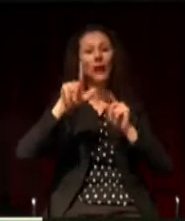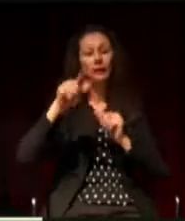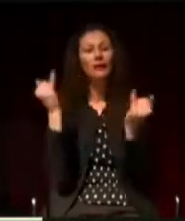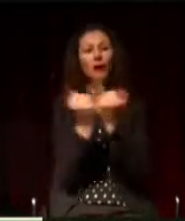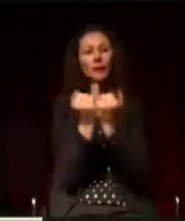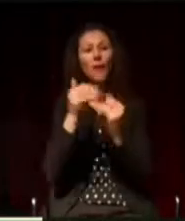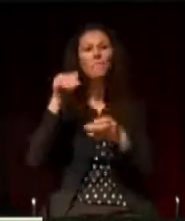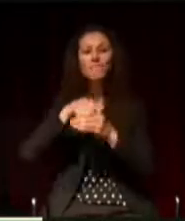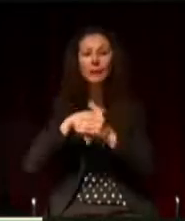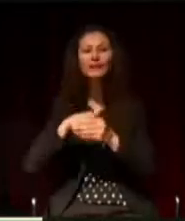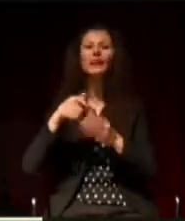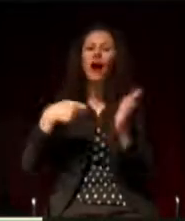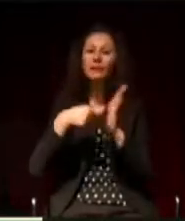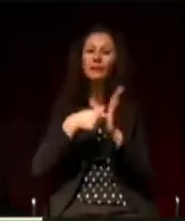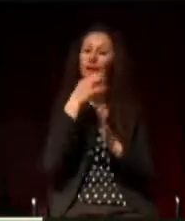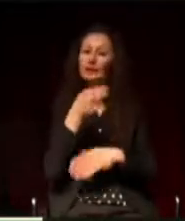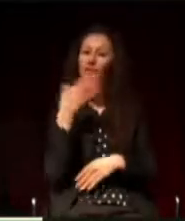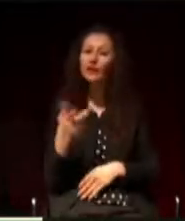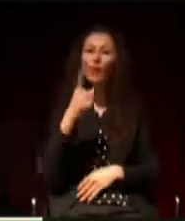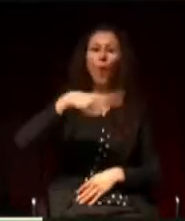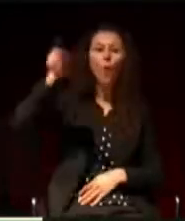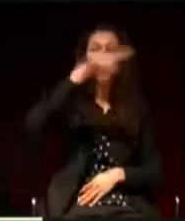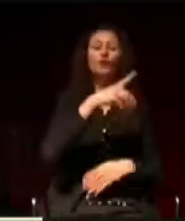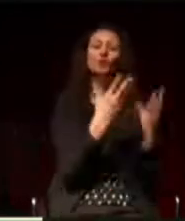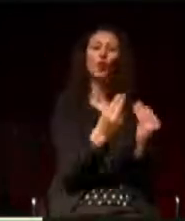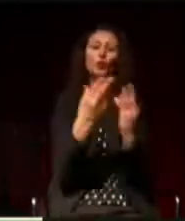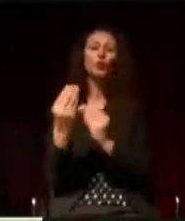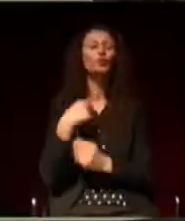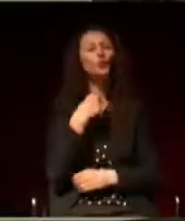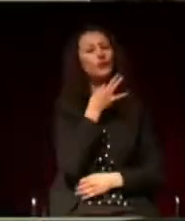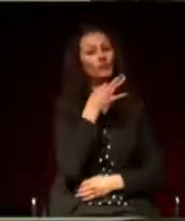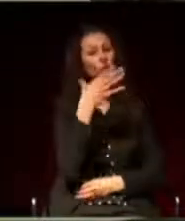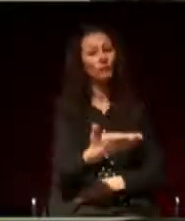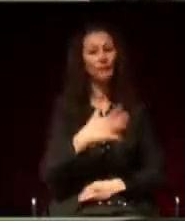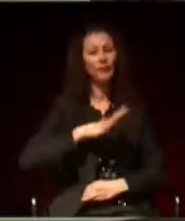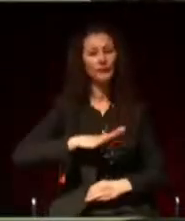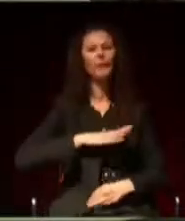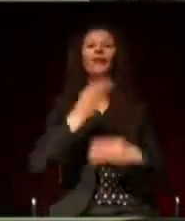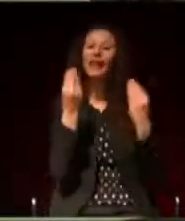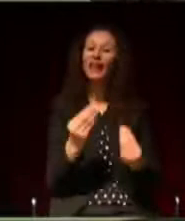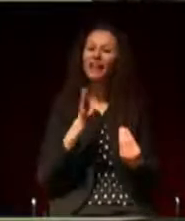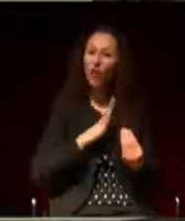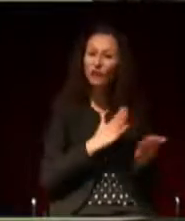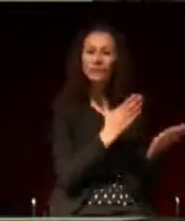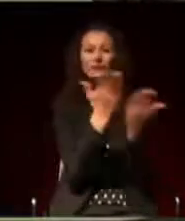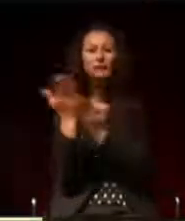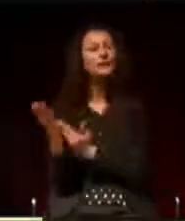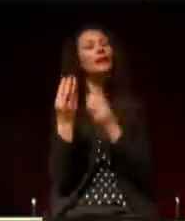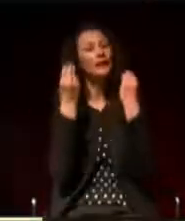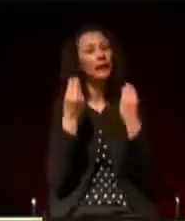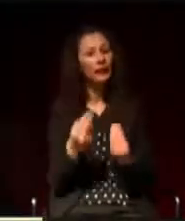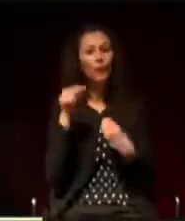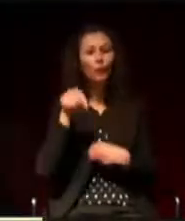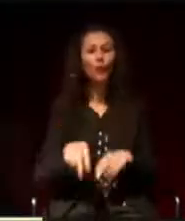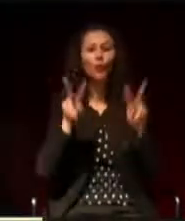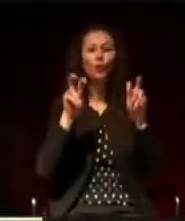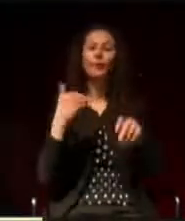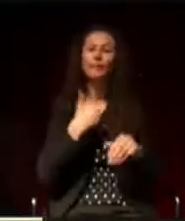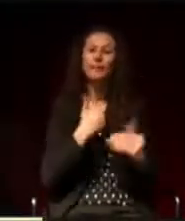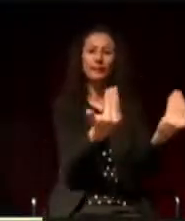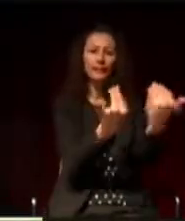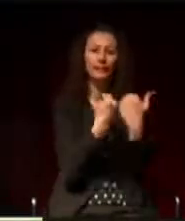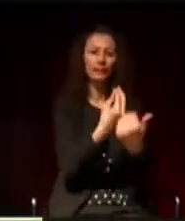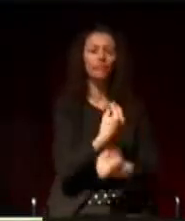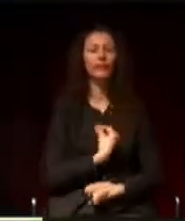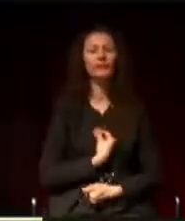meclis adına izin verirseniz onlara da çok çok teşekkür etmek isterim. İyi ki varsınız, iyi ki bu konuda bize